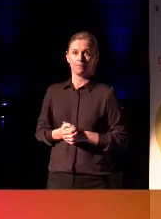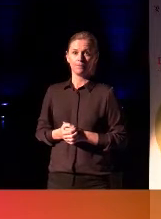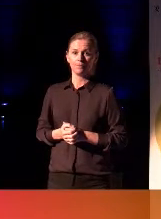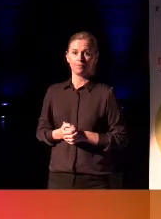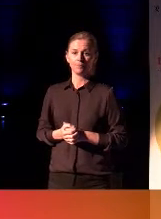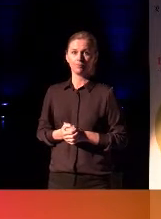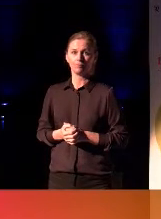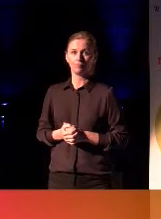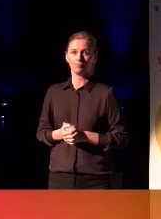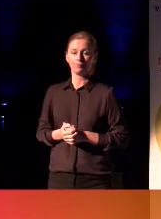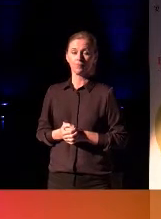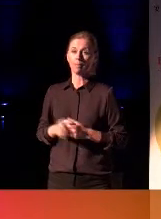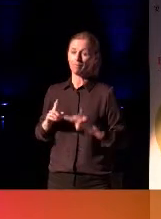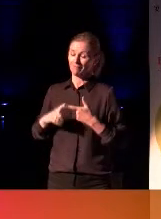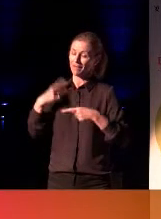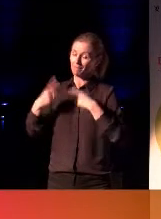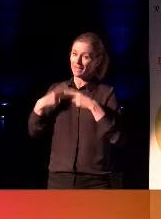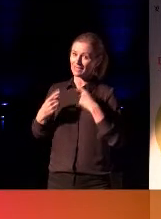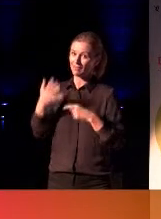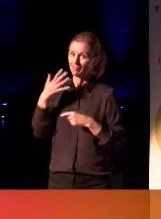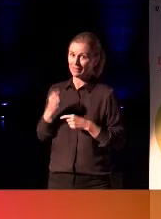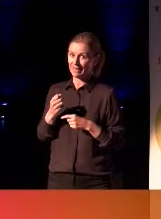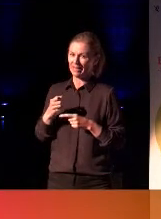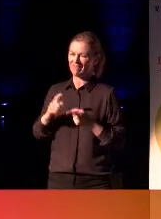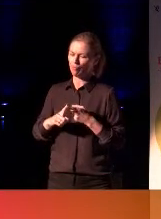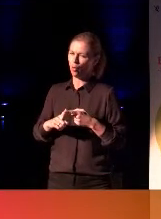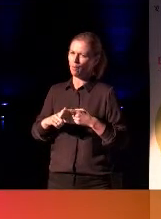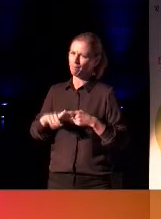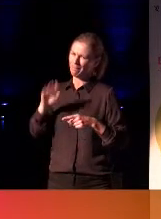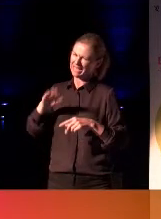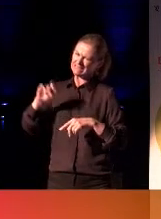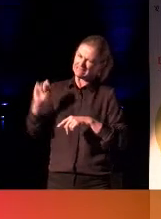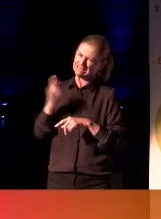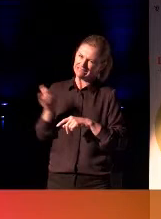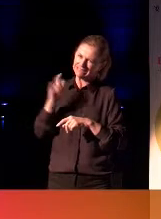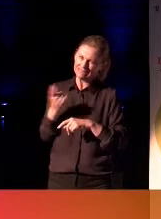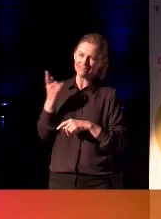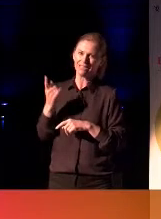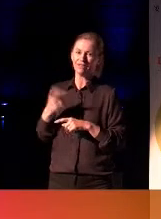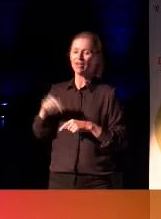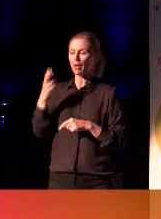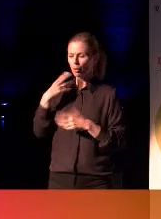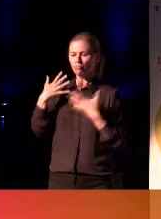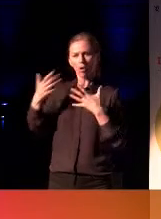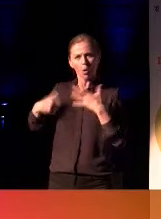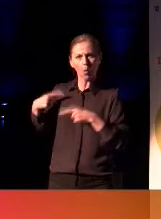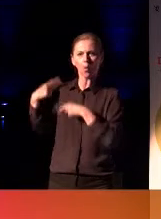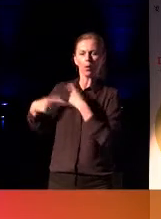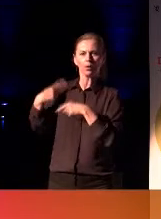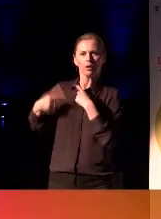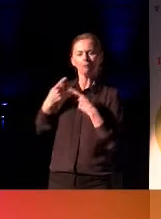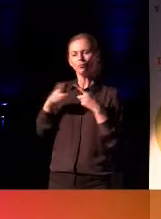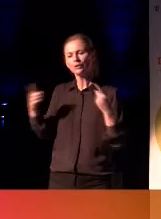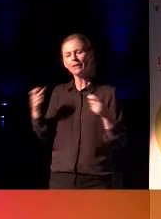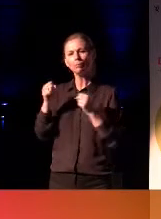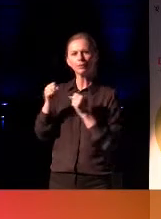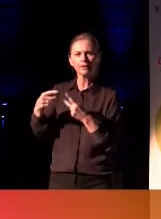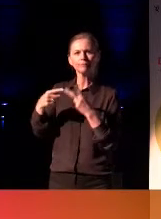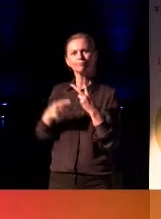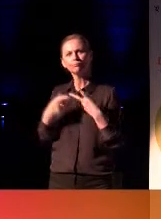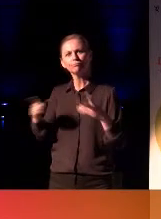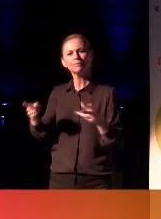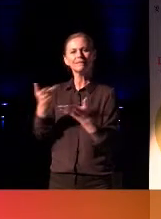Vi mener fremdeles at tempo må opp. Det nå prøvd ut over en årrekke. Ulike prosjekter,